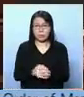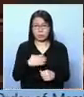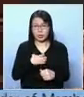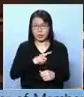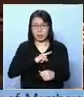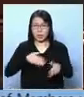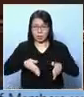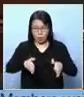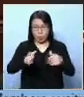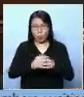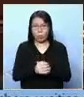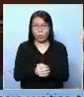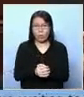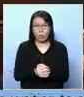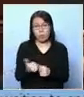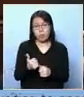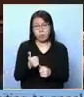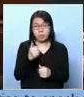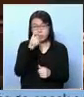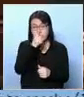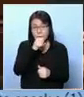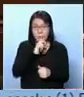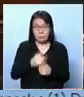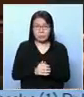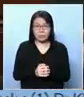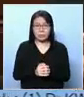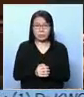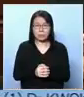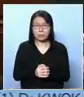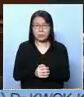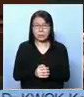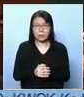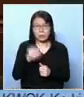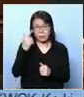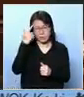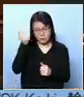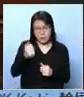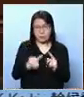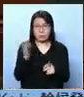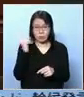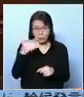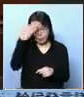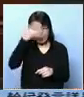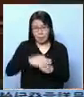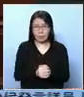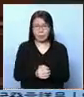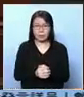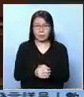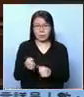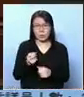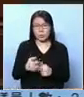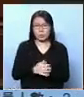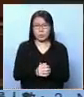自己行条路系好清高？大佬有智慧嘅都听得明啦，你唔好再系咁